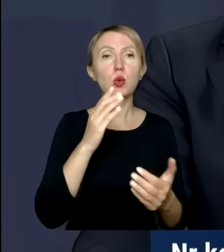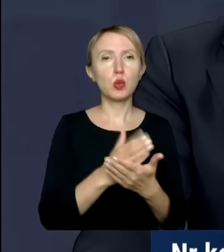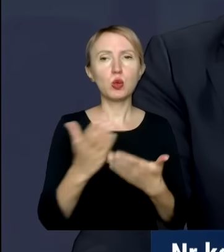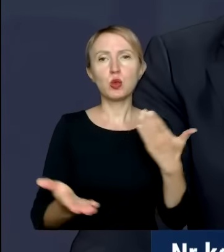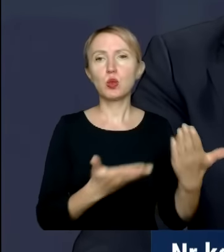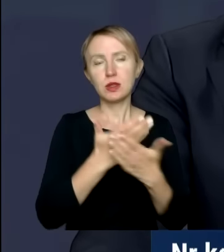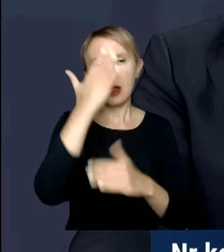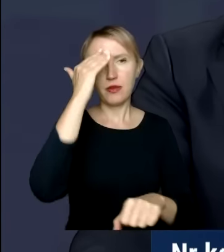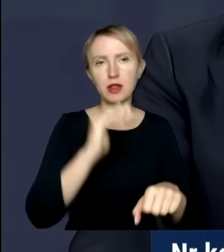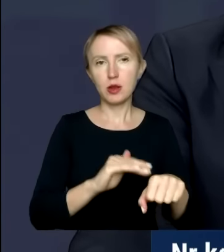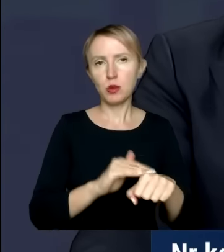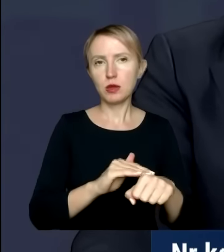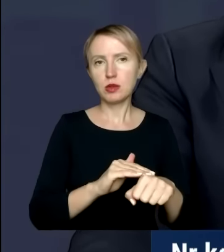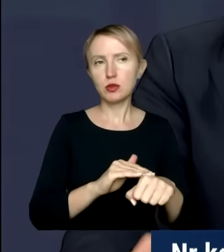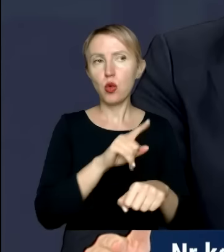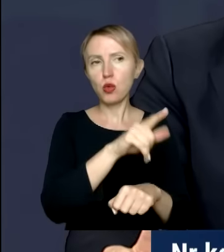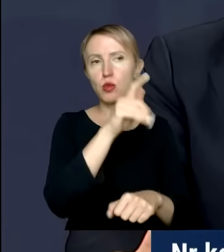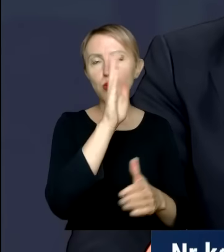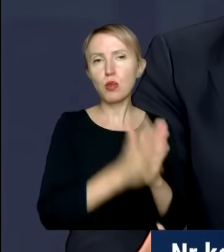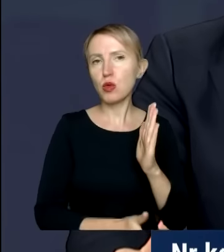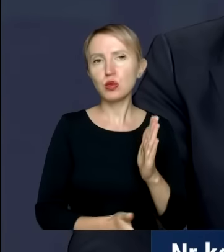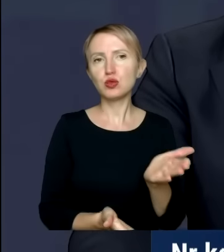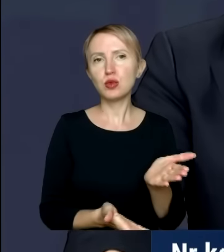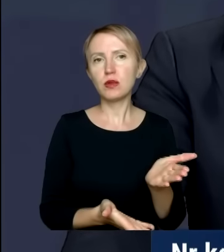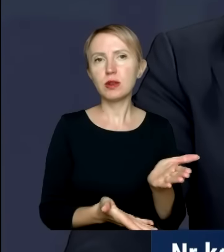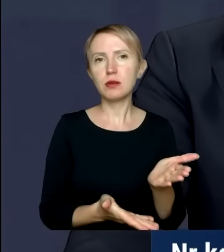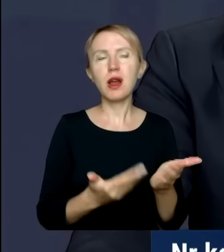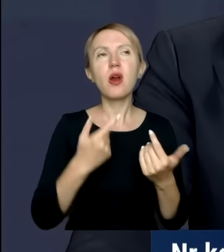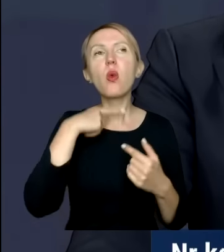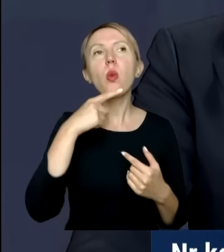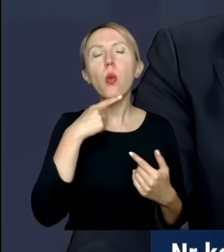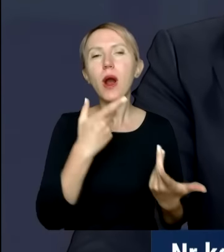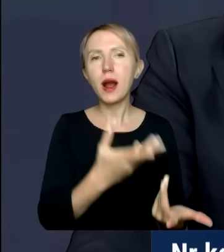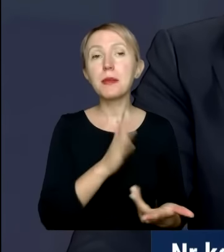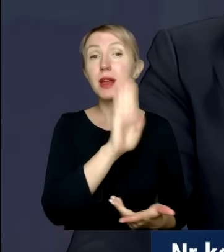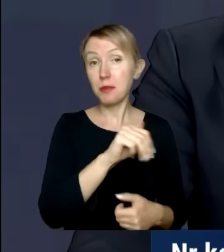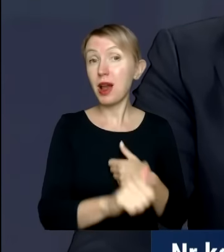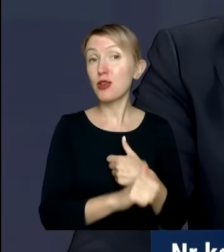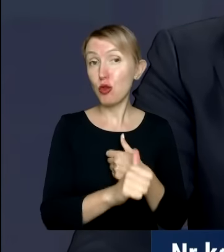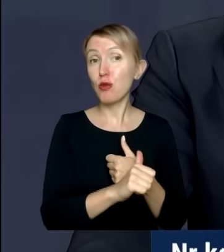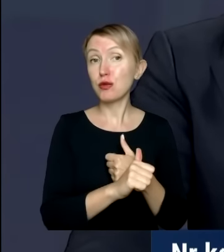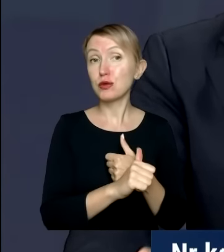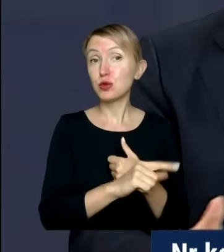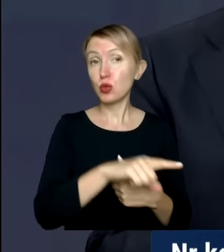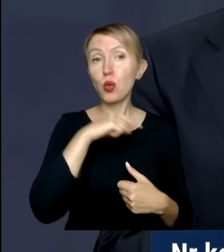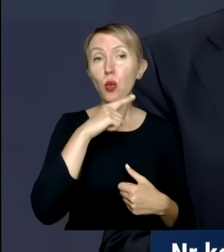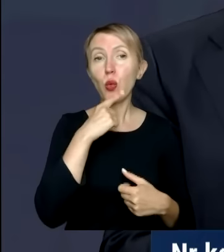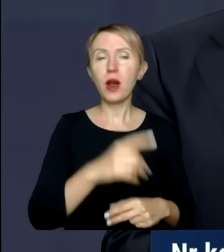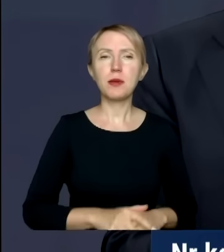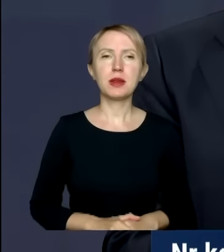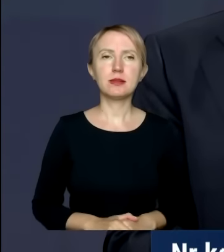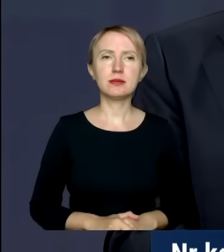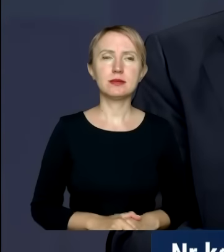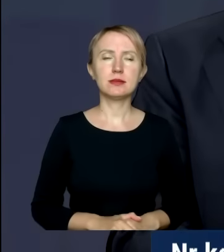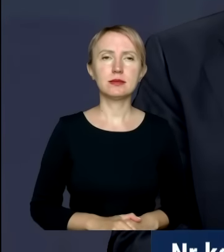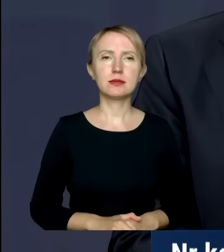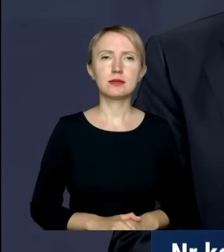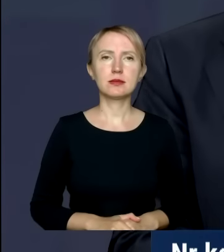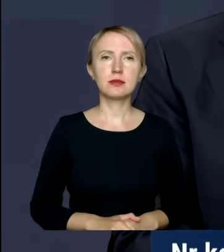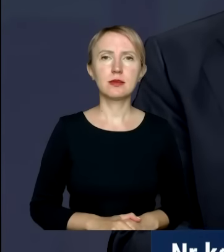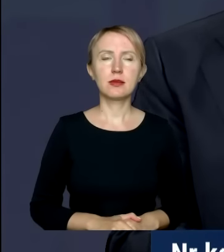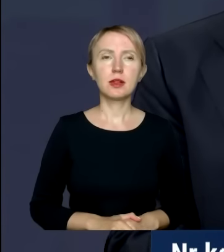zawiadomienia o tym że on po prostu w sprawie bezczelnie kłamie i mają na to dowody że on w tej sprawie kłamie I z jednej strony mamy